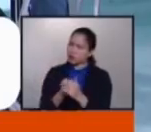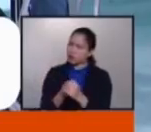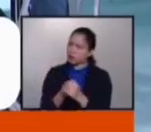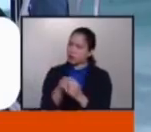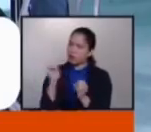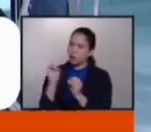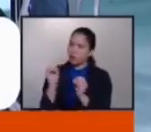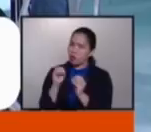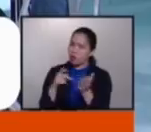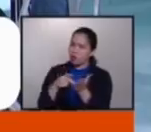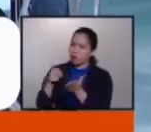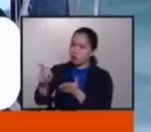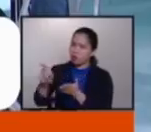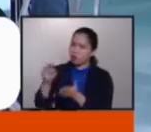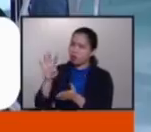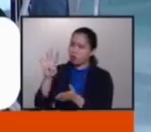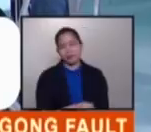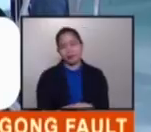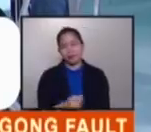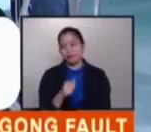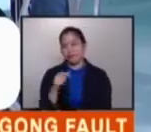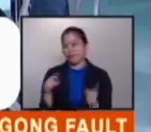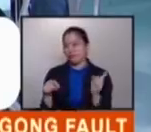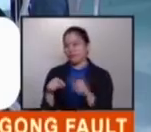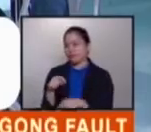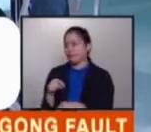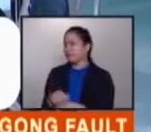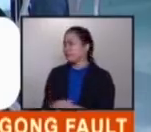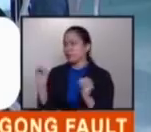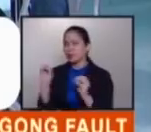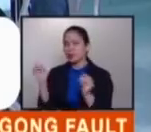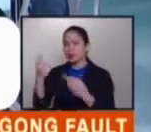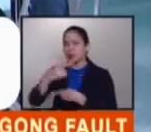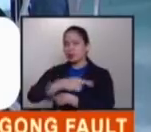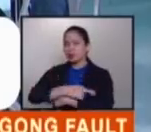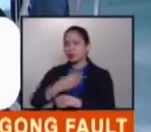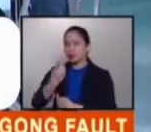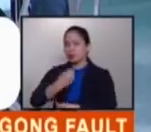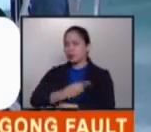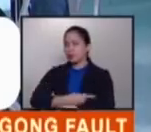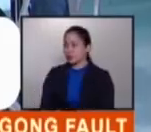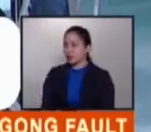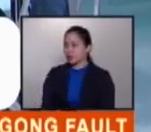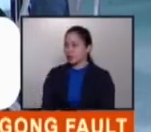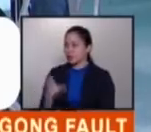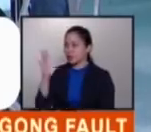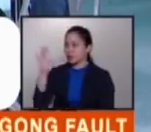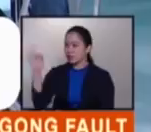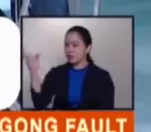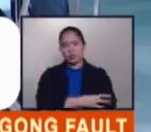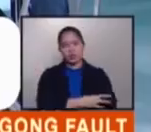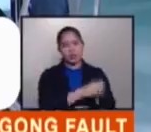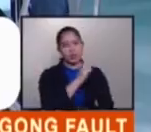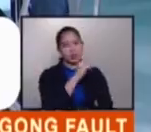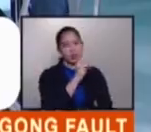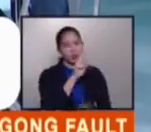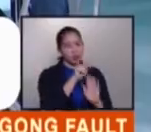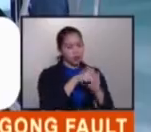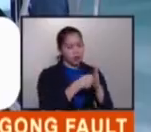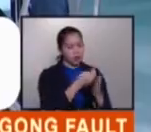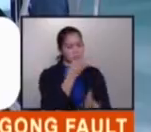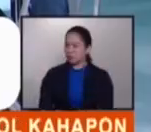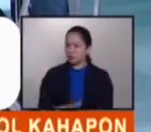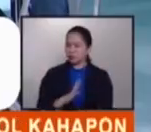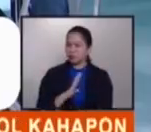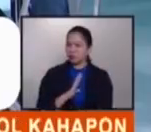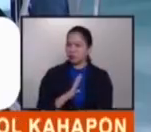Eh, walang bayad yung 4 na oras na overtime. Wala po, idol. Wala po. Tapos walang day off? Wala po. 7 days yun. Instead po kami. Duty. 12 hours po yun. So, walang pay nga? Walang